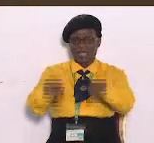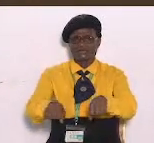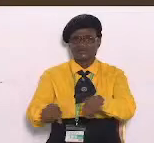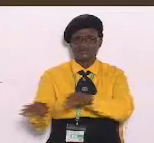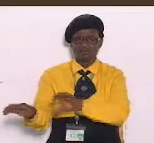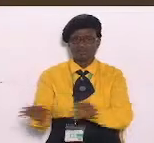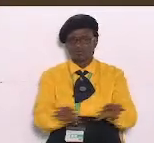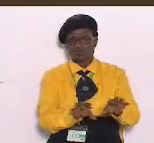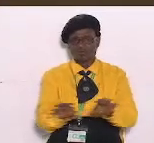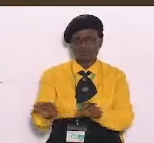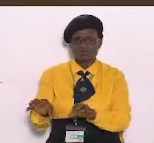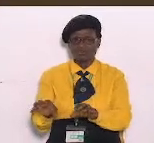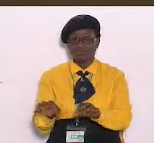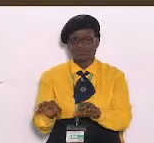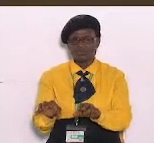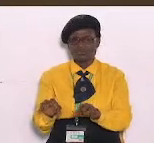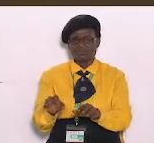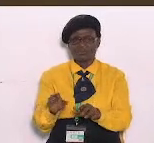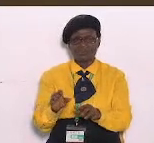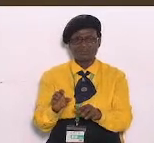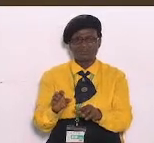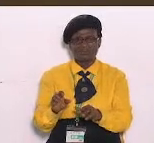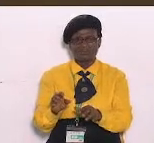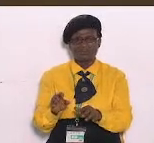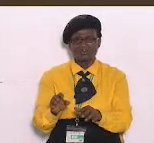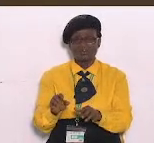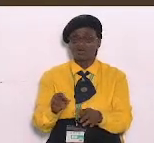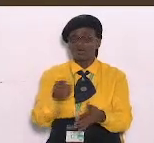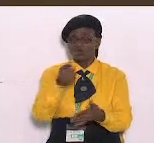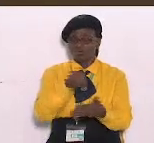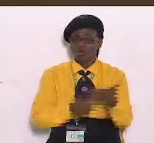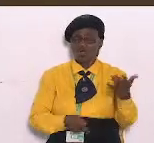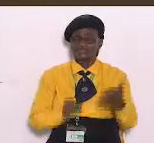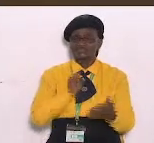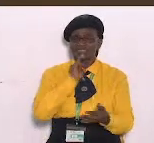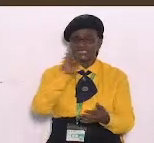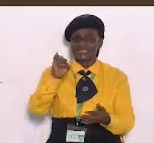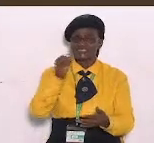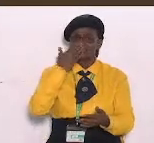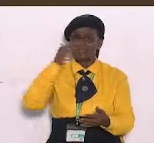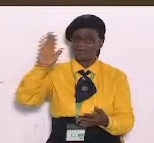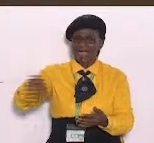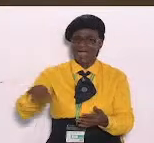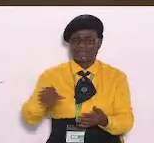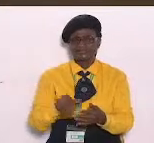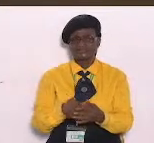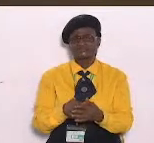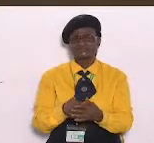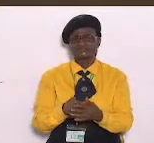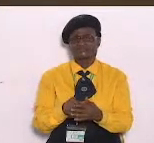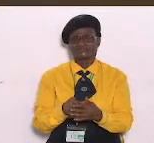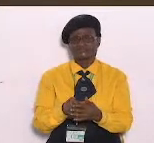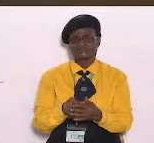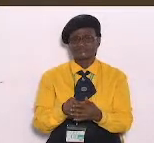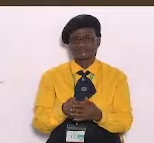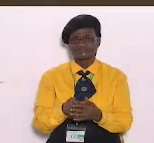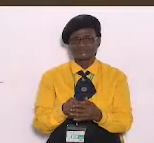l'argent ils peuvent ils peuvent faire ils peuvent faire des choses